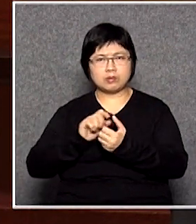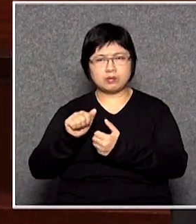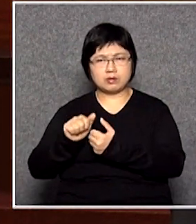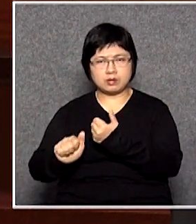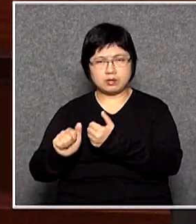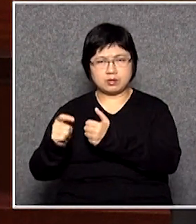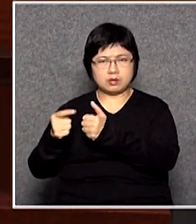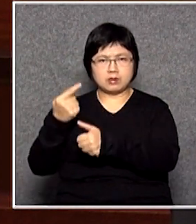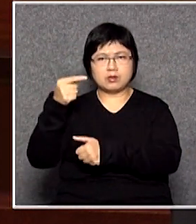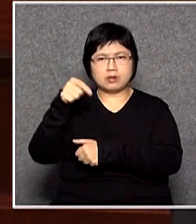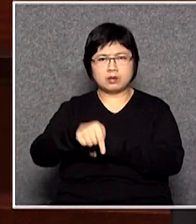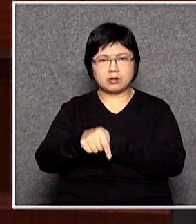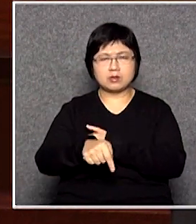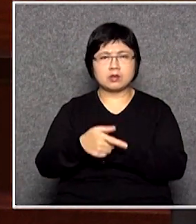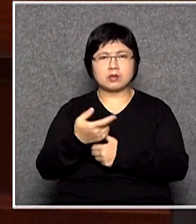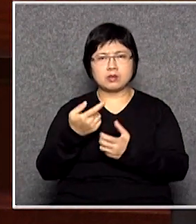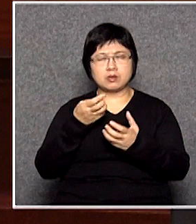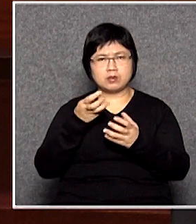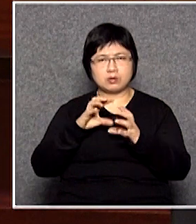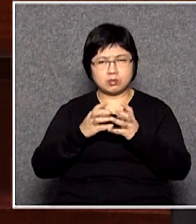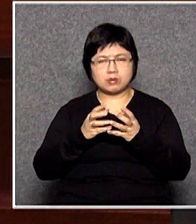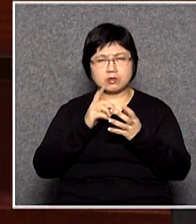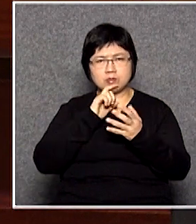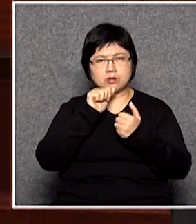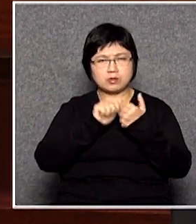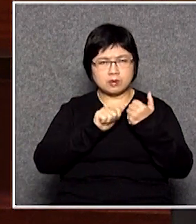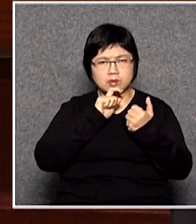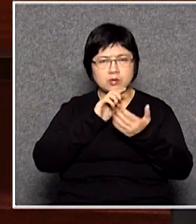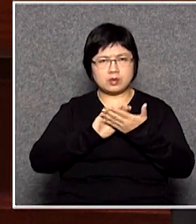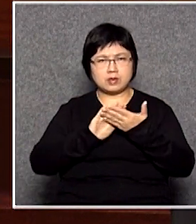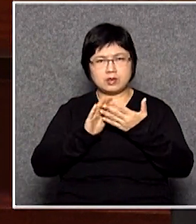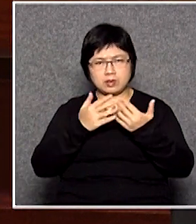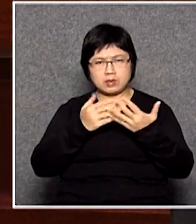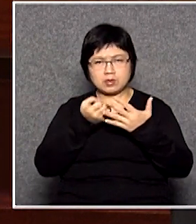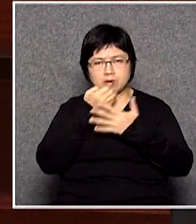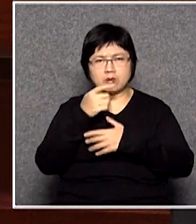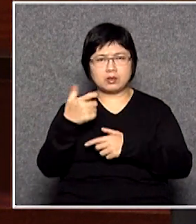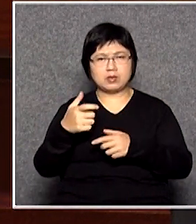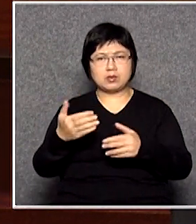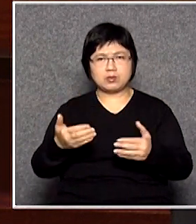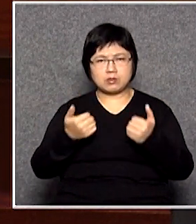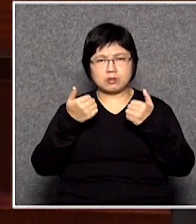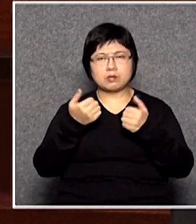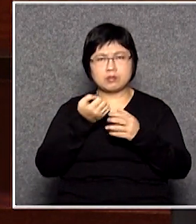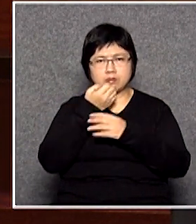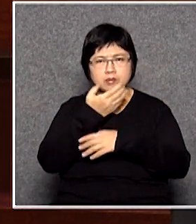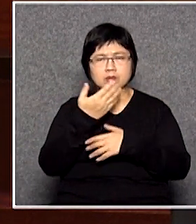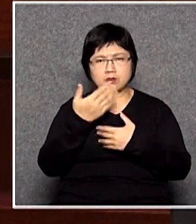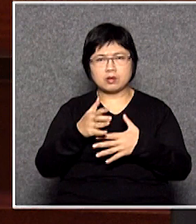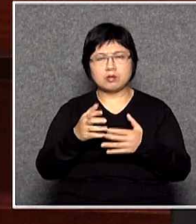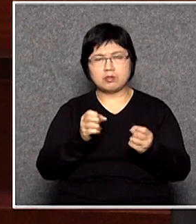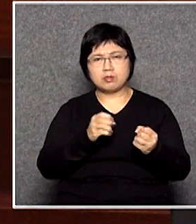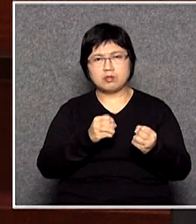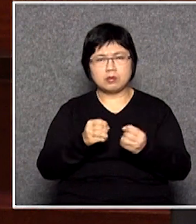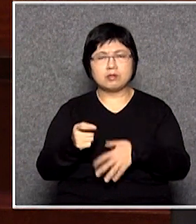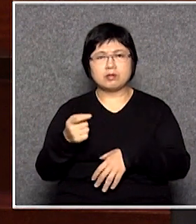次喺呢一個委員會或者小組委員會就某事而發言嘅時候披露金錢利益，而喺隨後嘅會議就